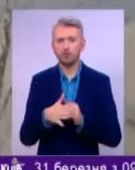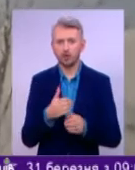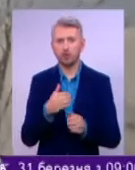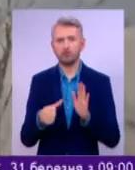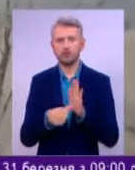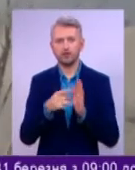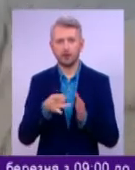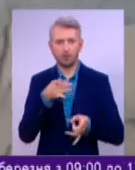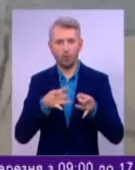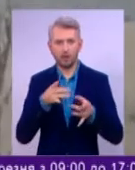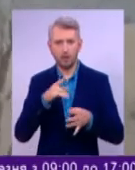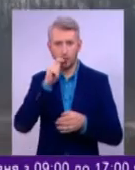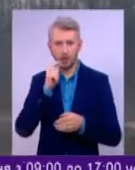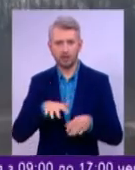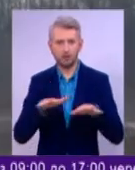здійснили 6 обстрілів